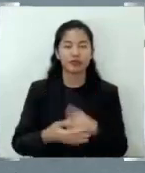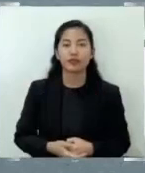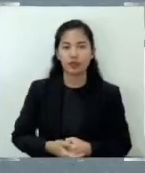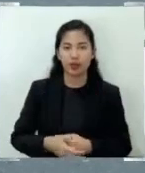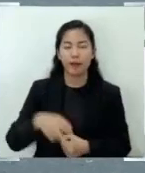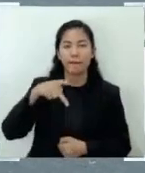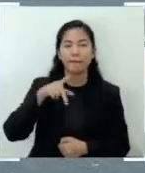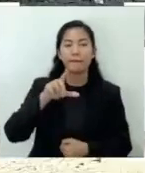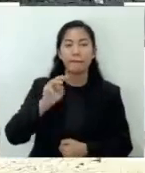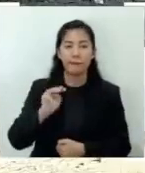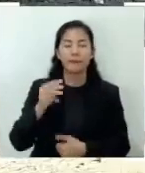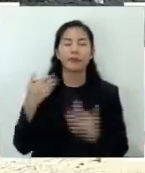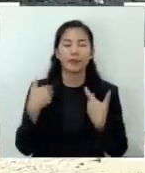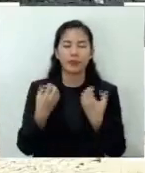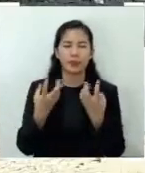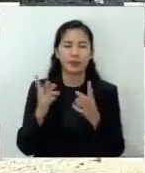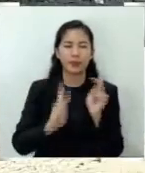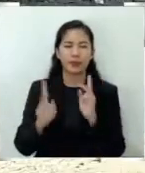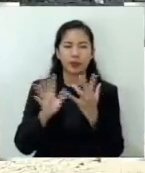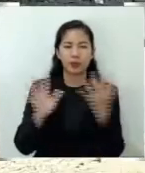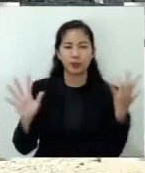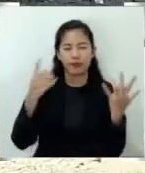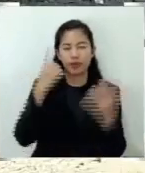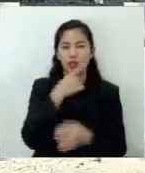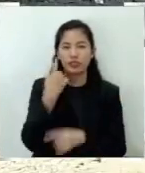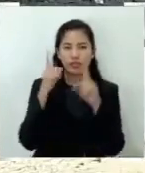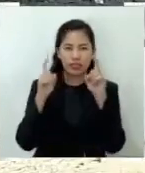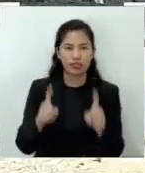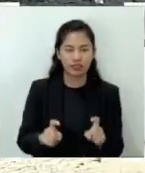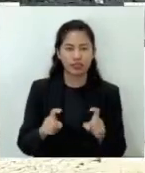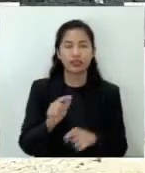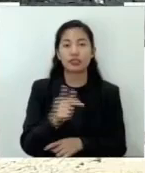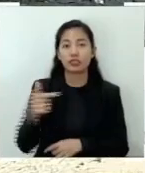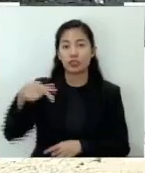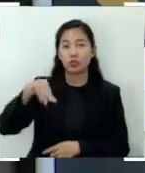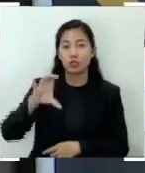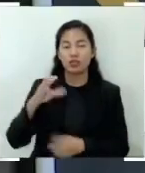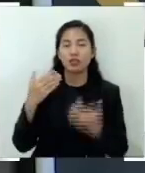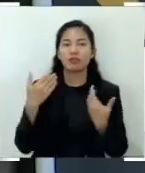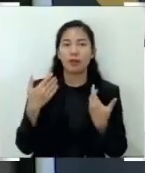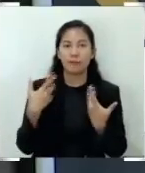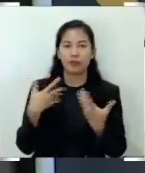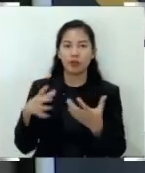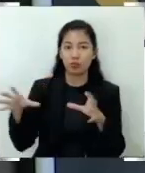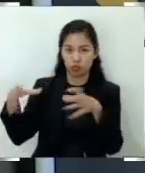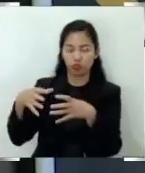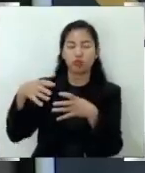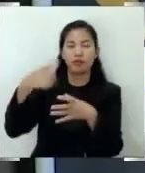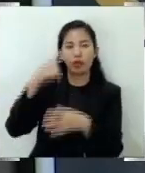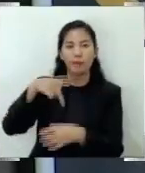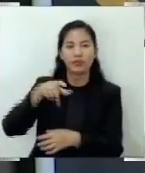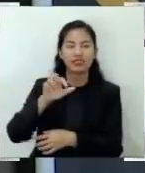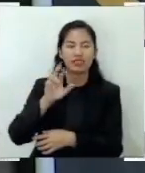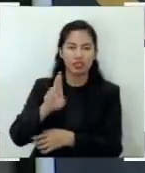sa Kamuning, Quezon City. Ang isang sangay ng pribadong RT-PCR testing center sa Quezon City rin, tigil operasyon na muna dahil wala ng